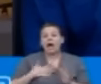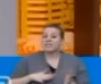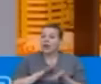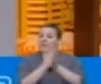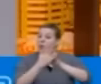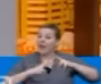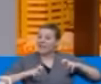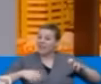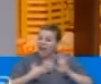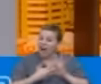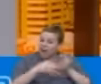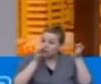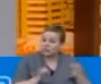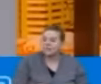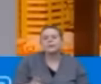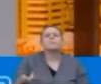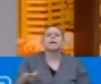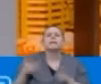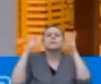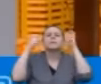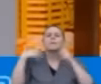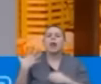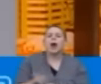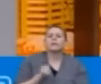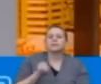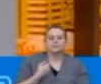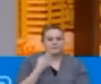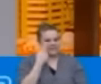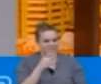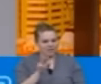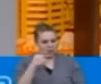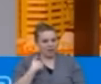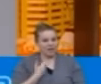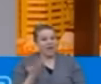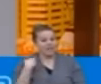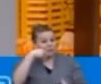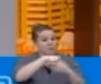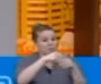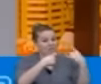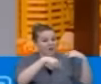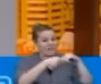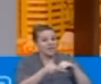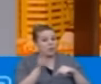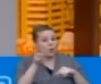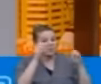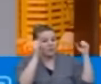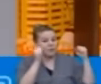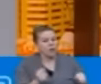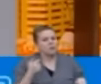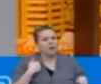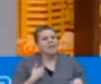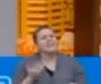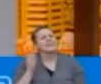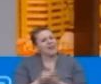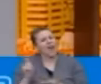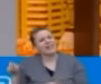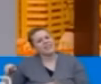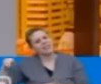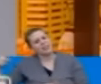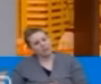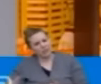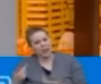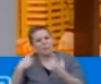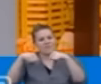לחקירה רשמית. מה אתה מצפה להשיג בזה? תראי, שרון, אני ישבתי בתוך ועדת חוץ וביטחון. אני יושב גם כנסת שנייה שם בתוך ועדת